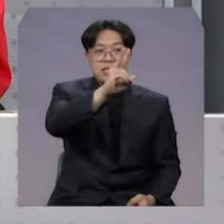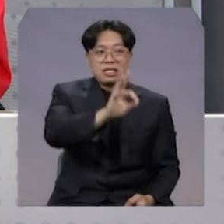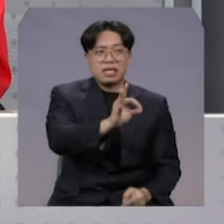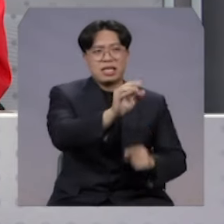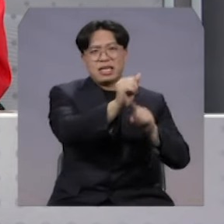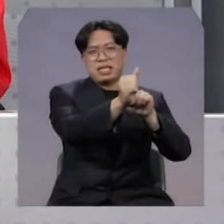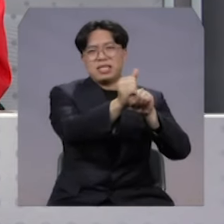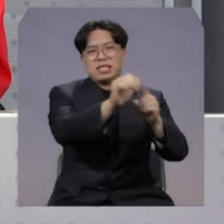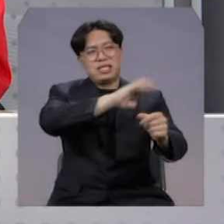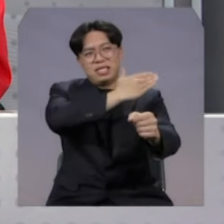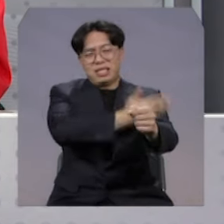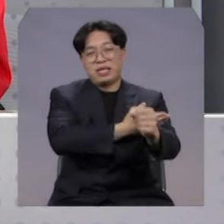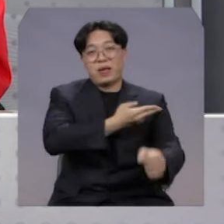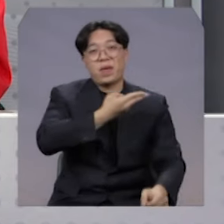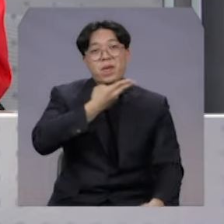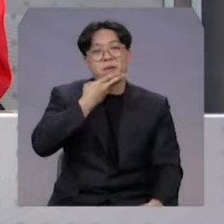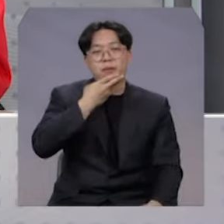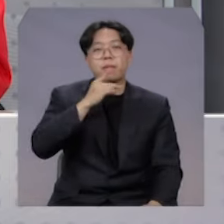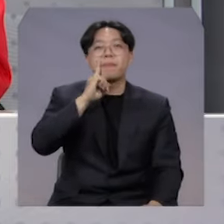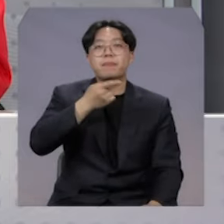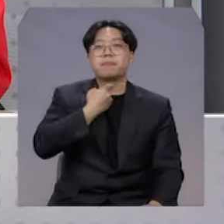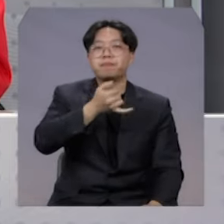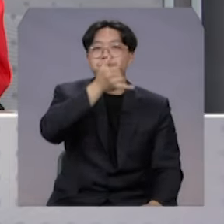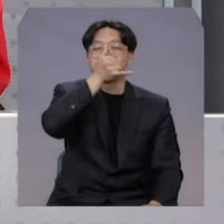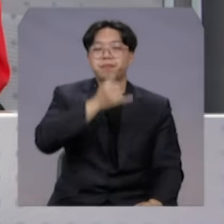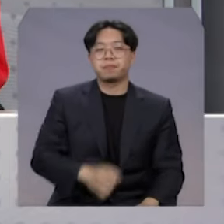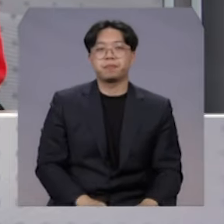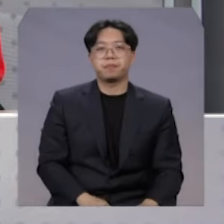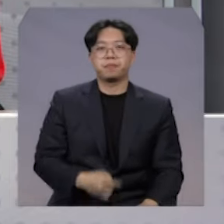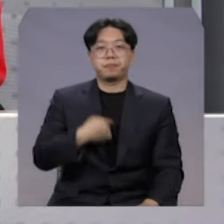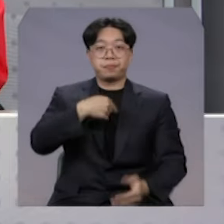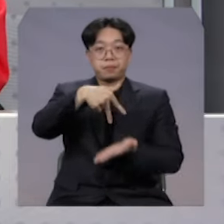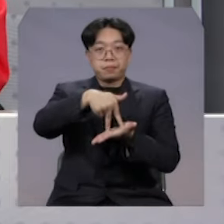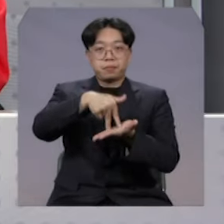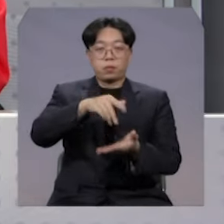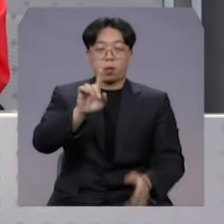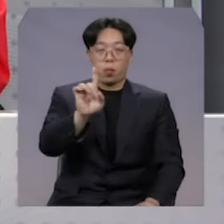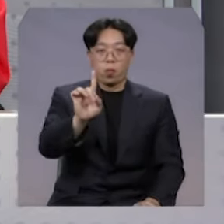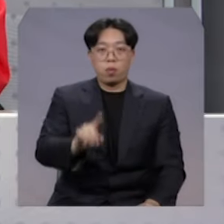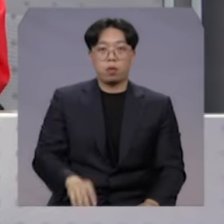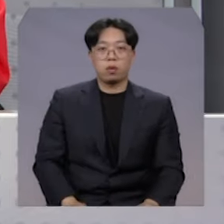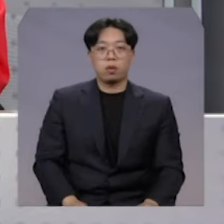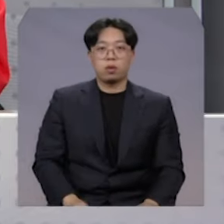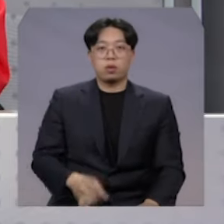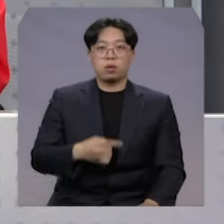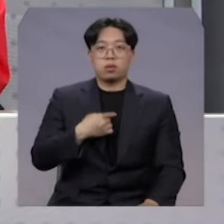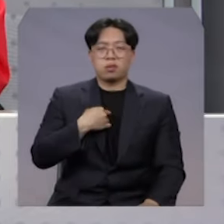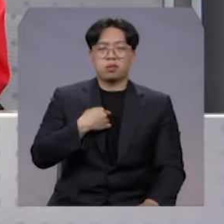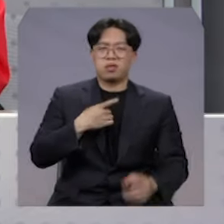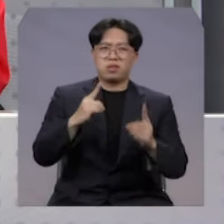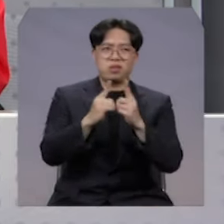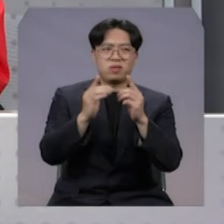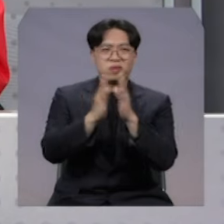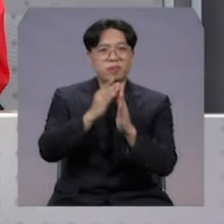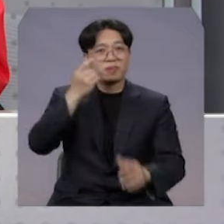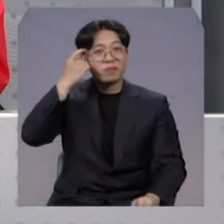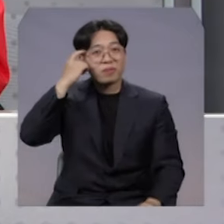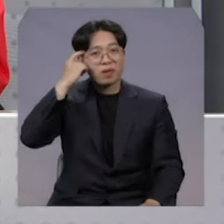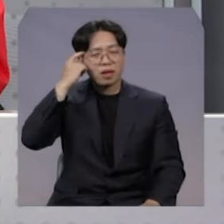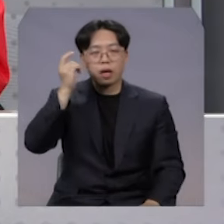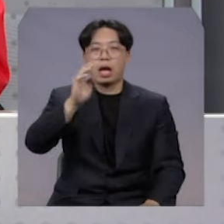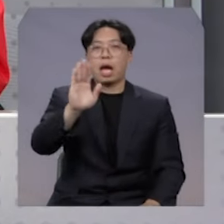말씀하셨어요. 정확한 네네. 워딩입니다. 저는 제가 생각하기에는요. 그 저는 제가 판단할 수 있는 문제는 아니고요. 그거는